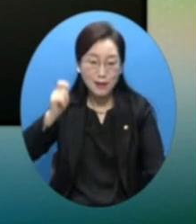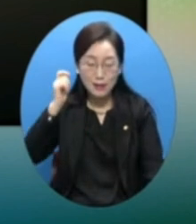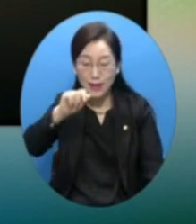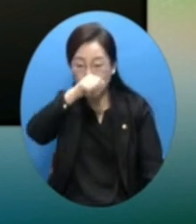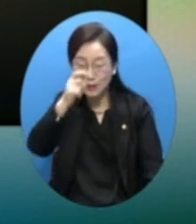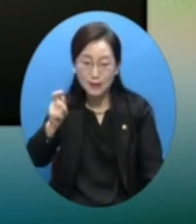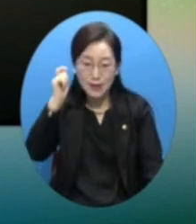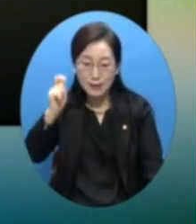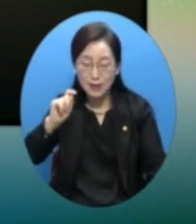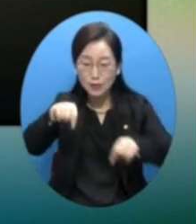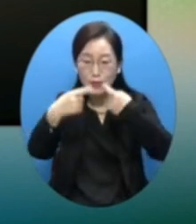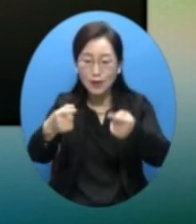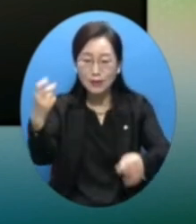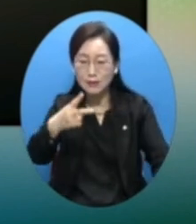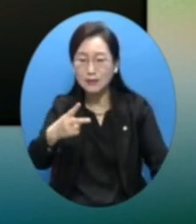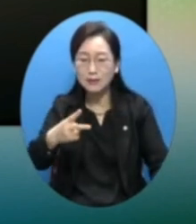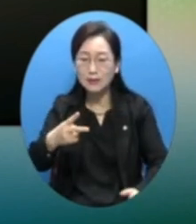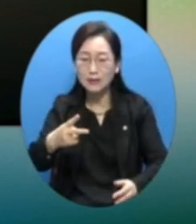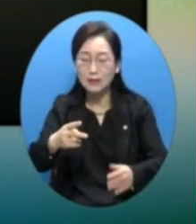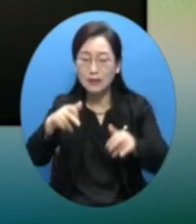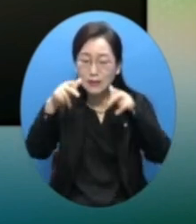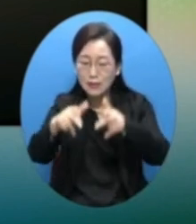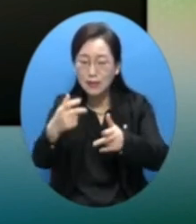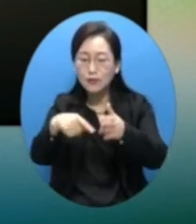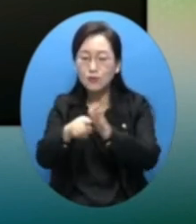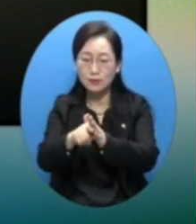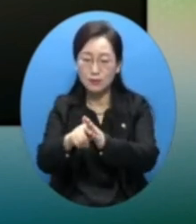제습과 윤 선교사님은 한국에서